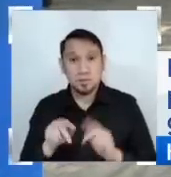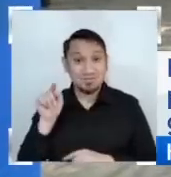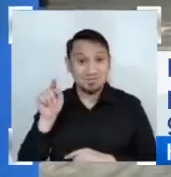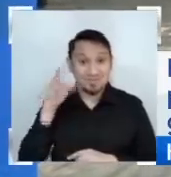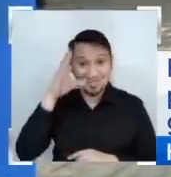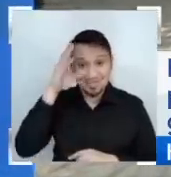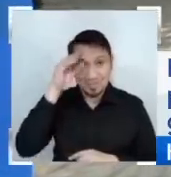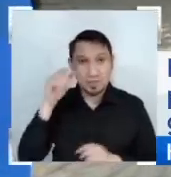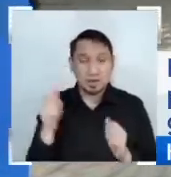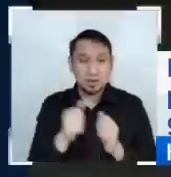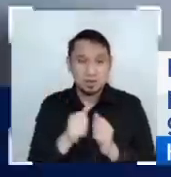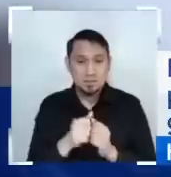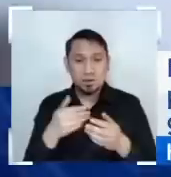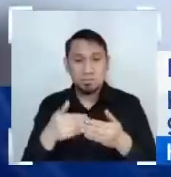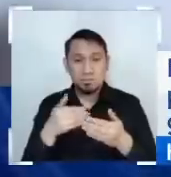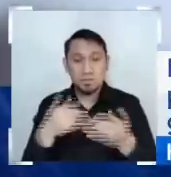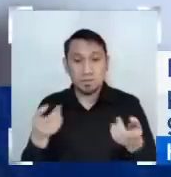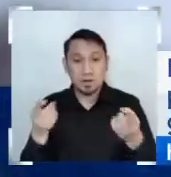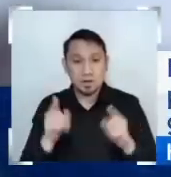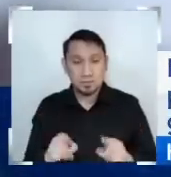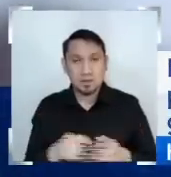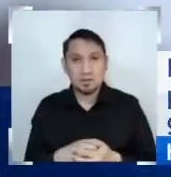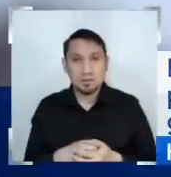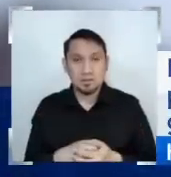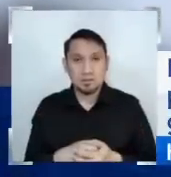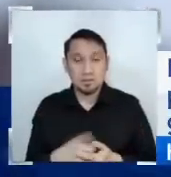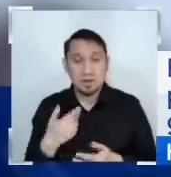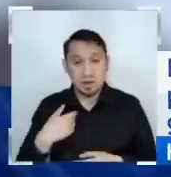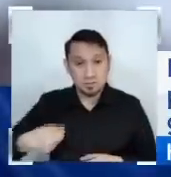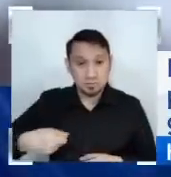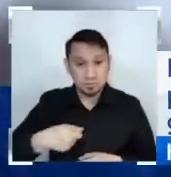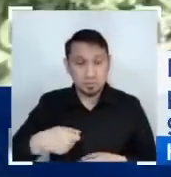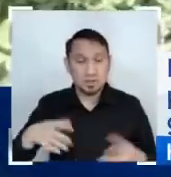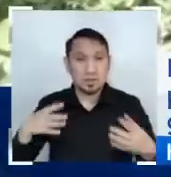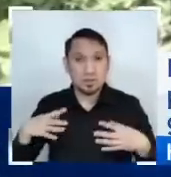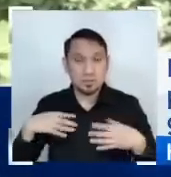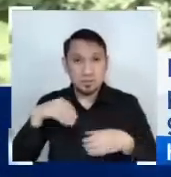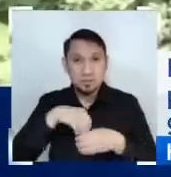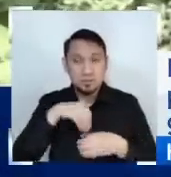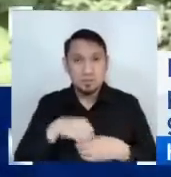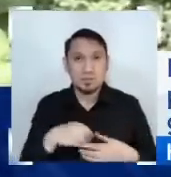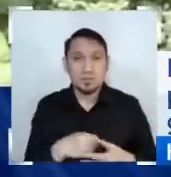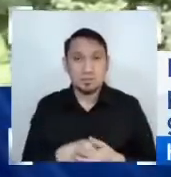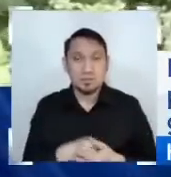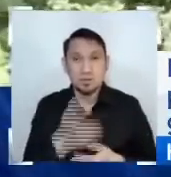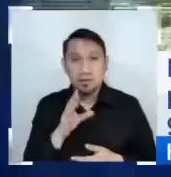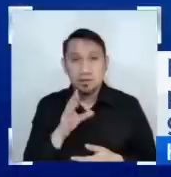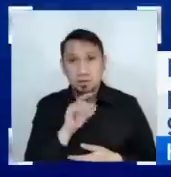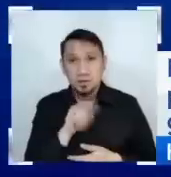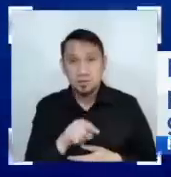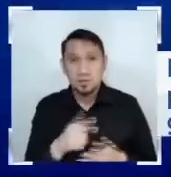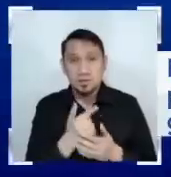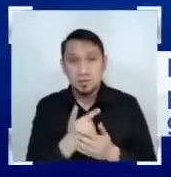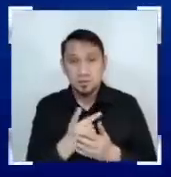biktima bago ang insidente. Natagpuan ng isang kutsilyo at uniforme ng suspect sa crime scene. Narecover na rin ang issued firearm ng gwardiya. We